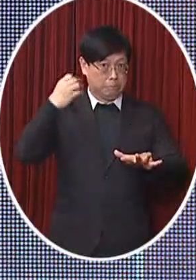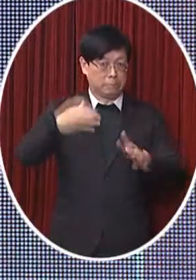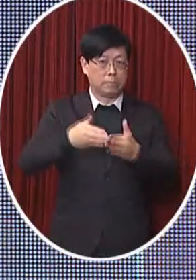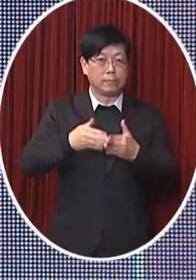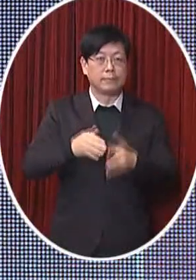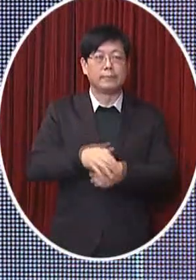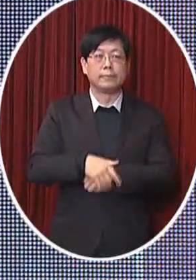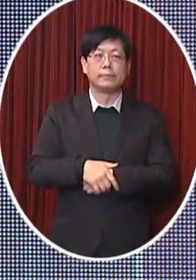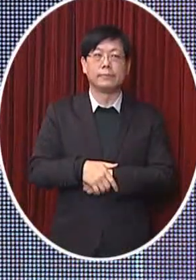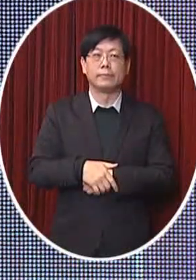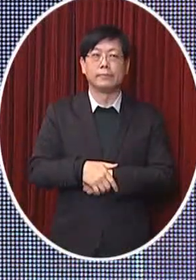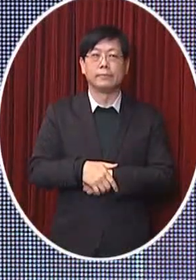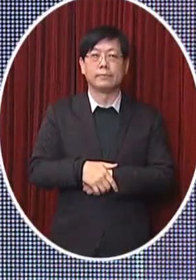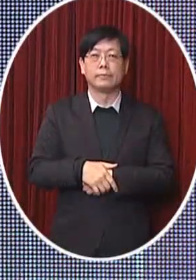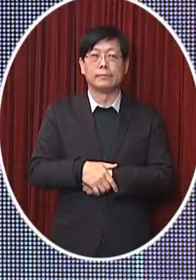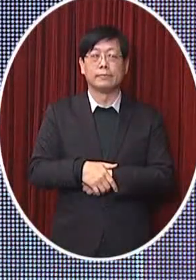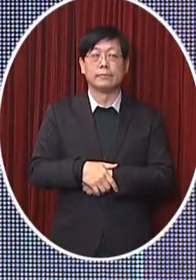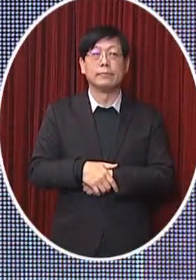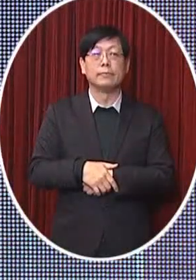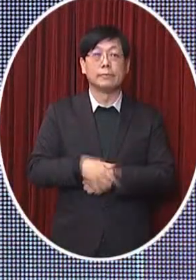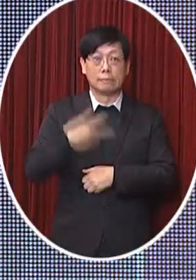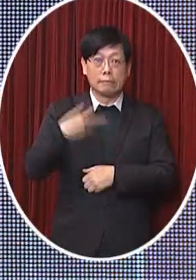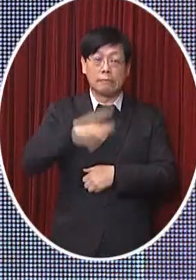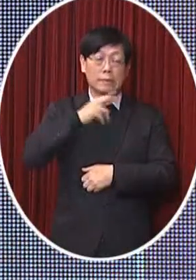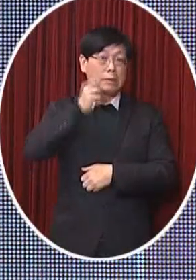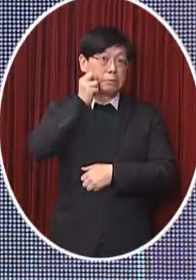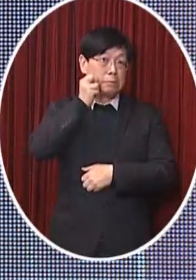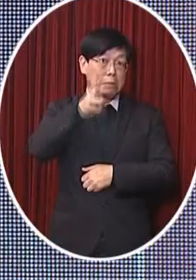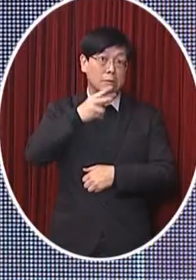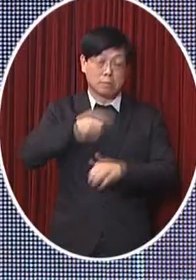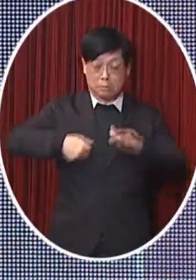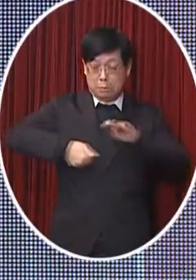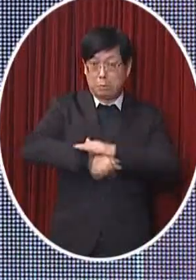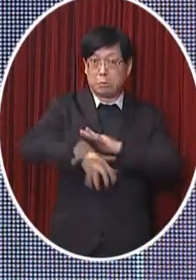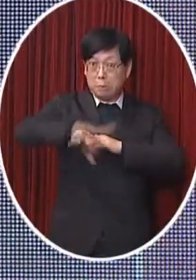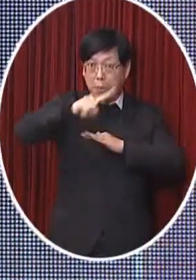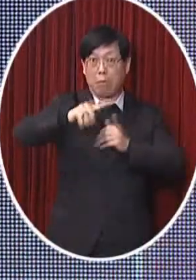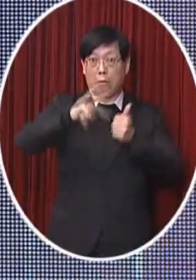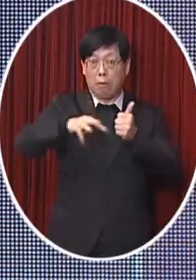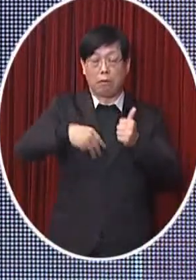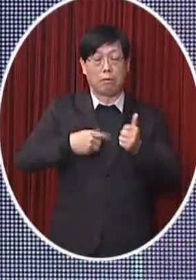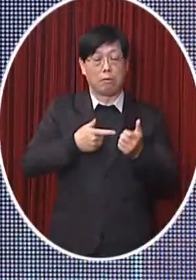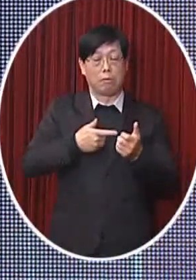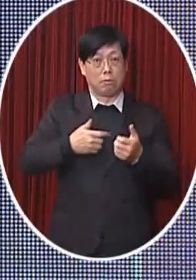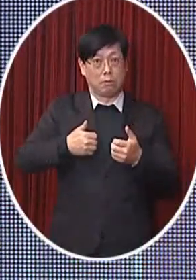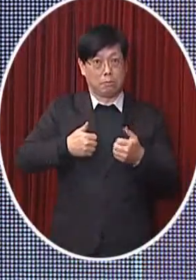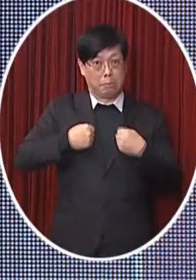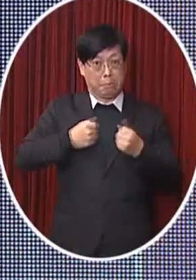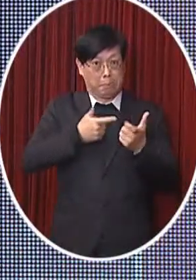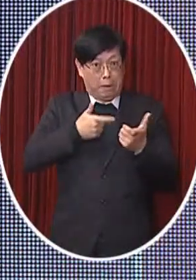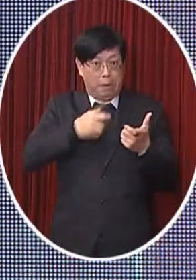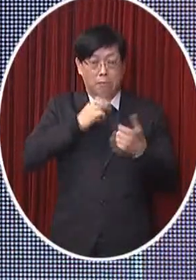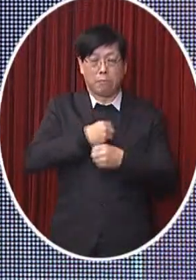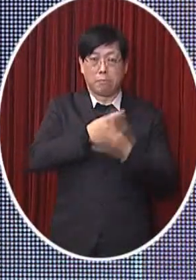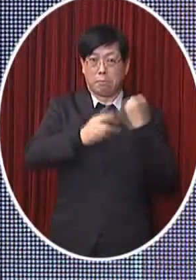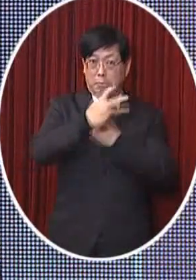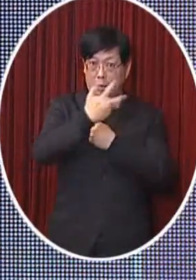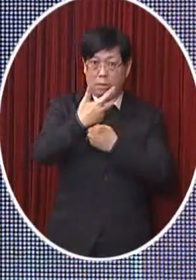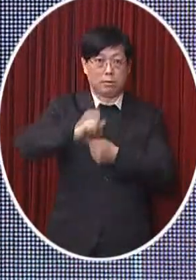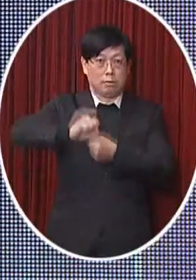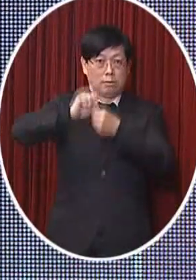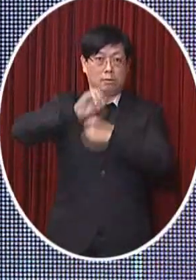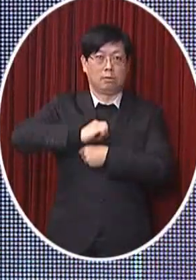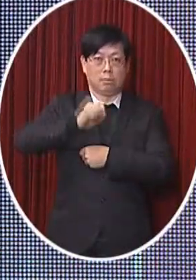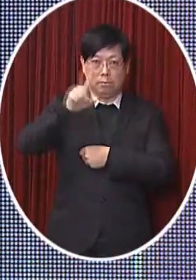需求。又例如两个月的入伍训练，实弹射击也将从86发倍增